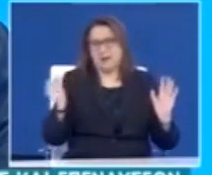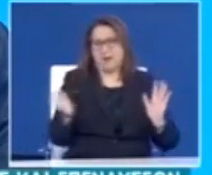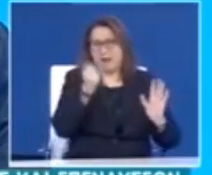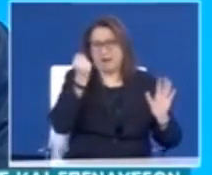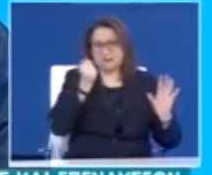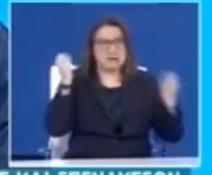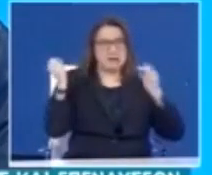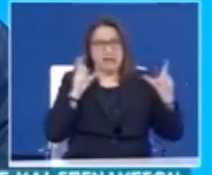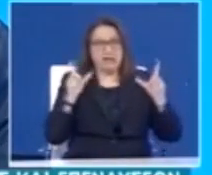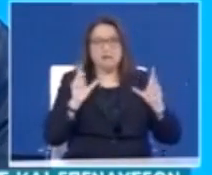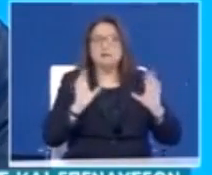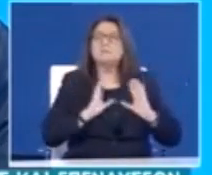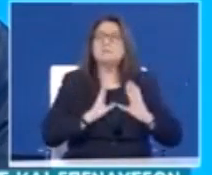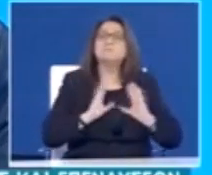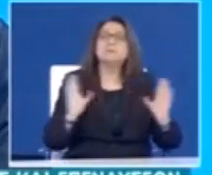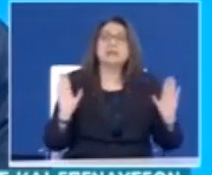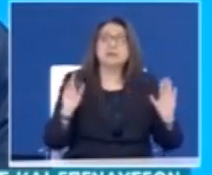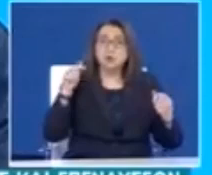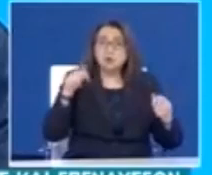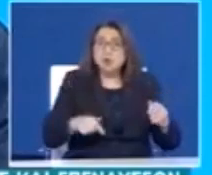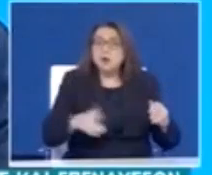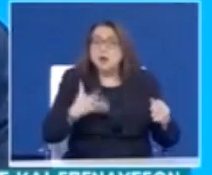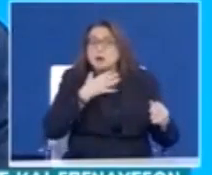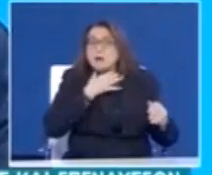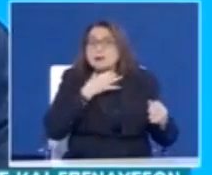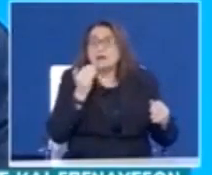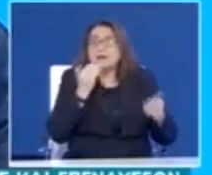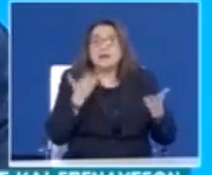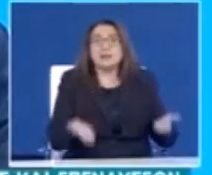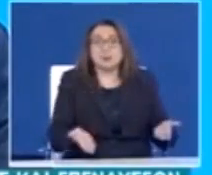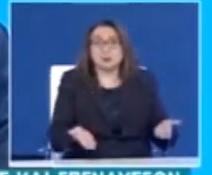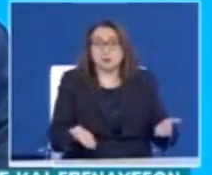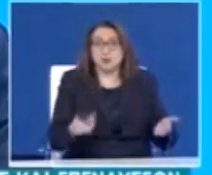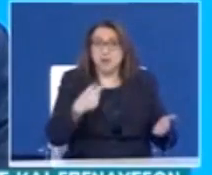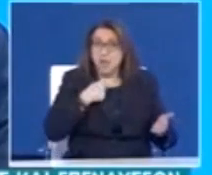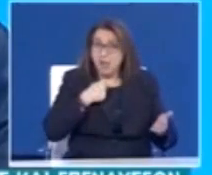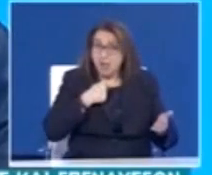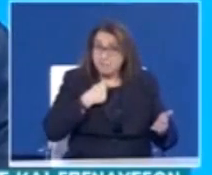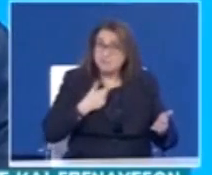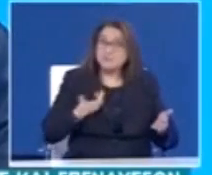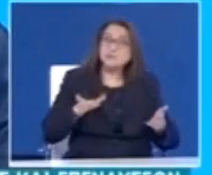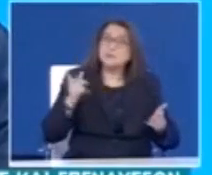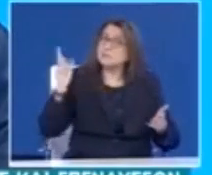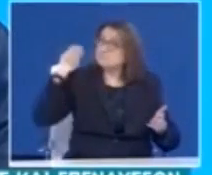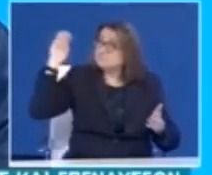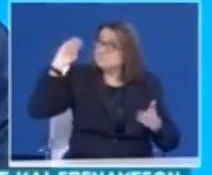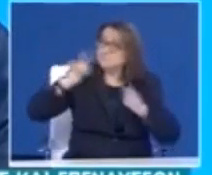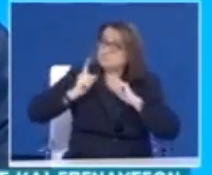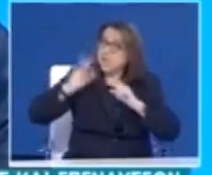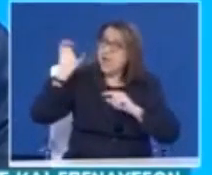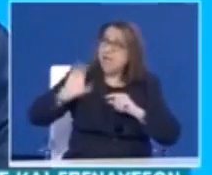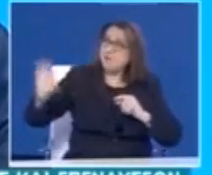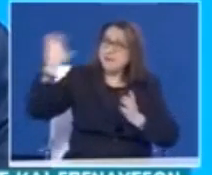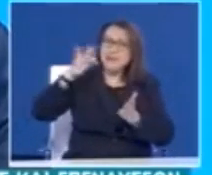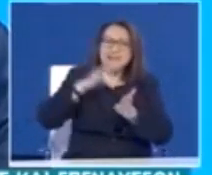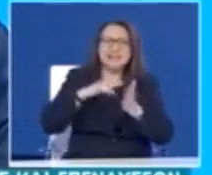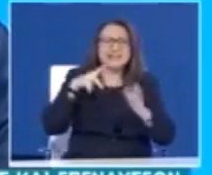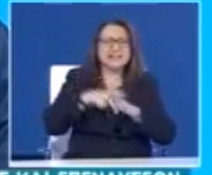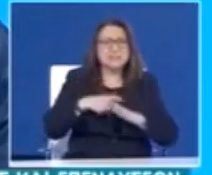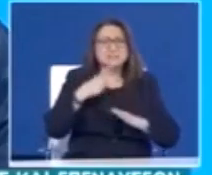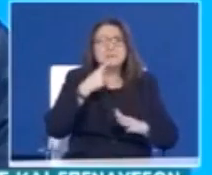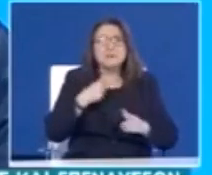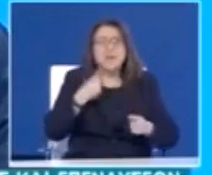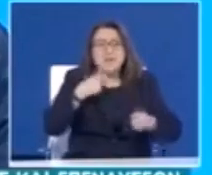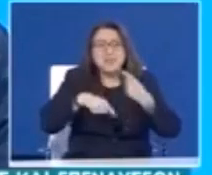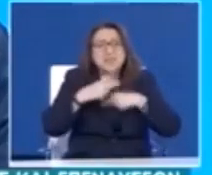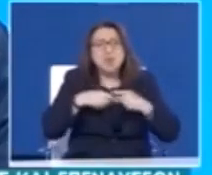αναπτυξιακής τραπέζης, μειώσαμε τα αρχικά δικαιολογητικά που προέβλεπαν οι νόμοι και οι αποφάσεις μας κάτω από τα